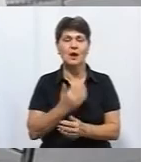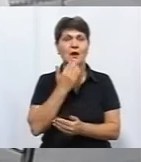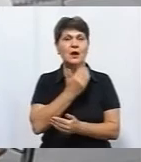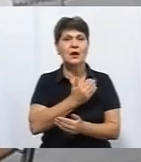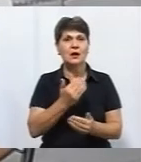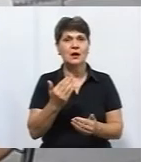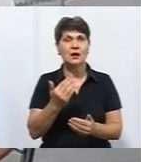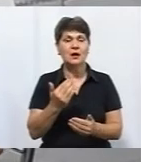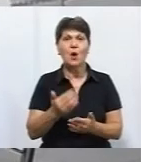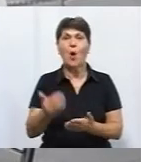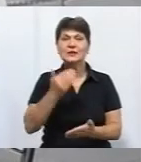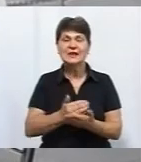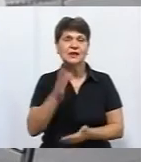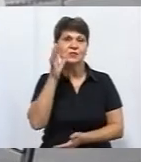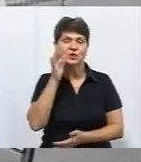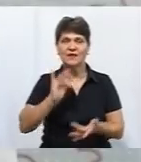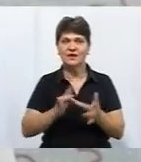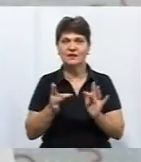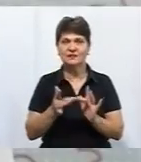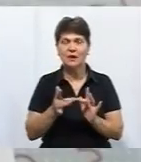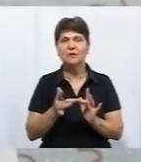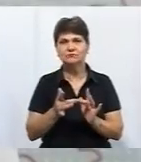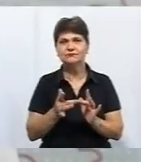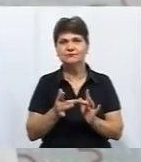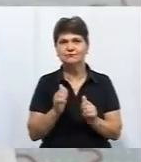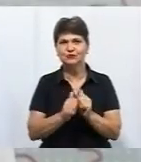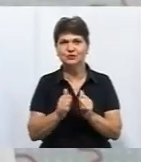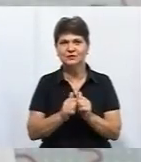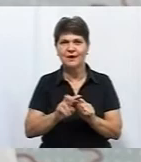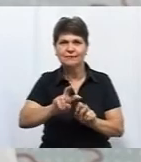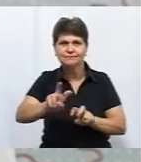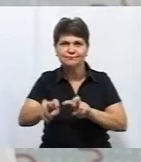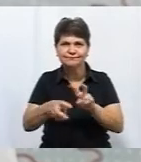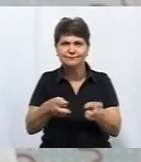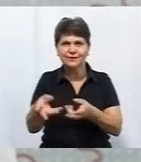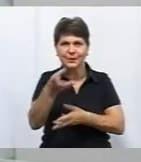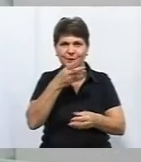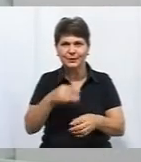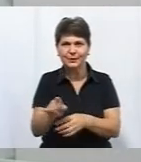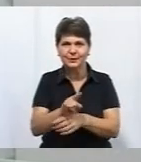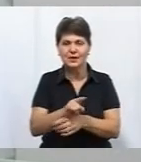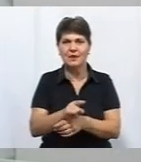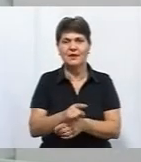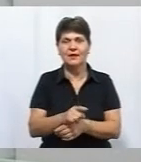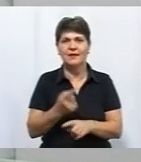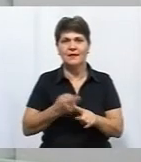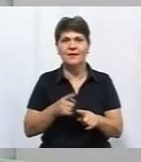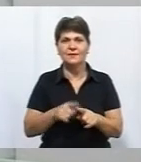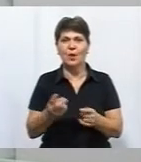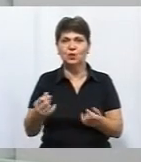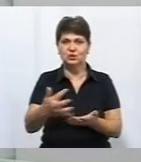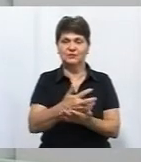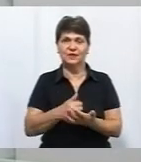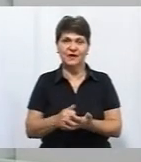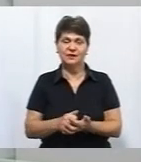в інтернеті почастішали випадки шахрайств, пов'язані з тим, що на якісь благодійні ініціативи, наприклад, збирають